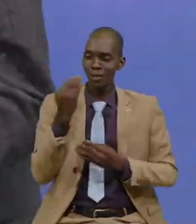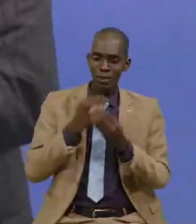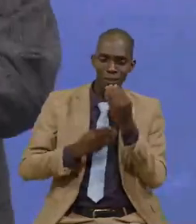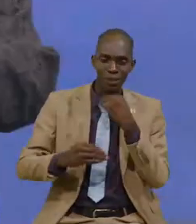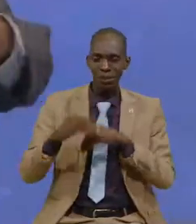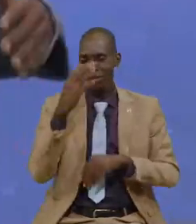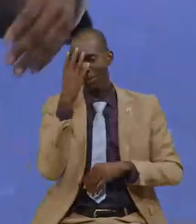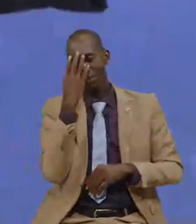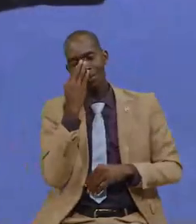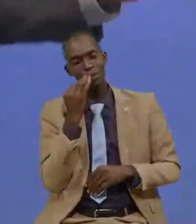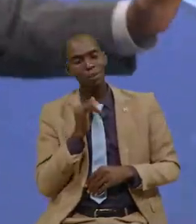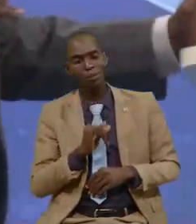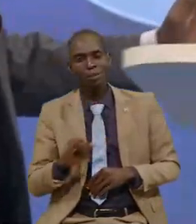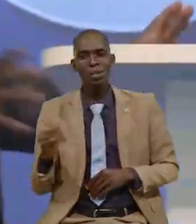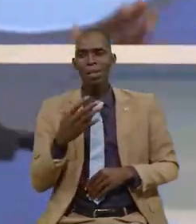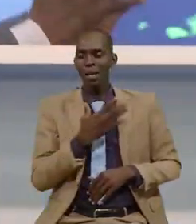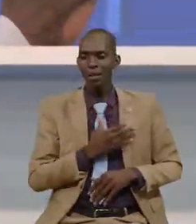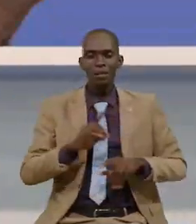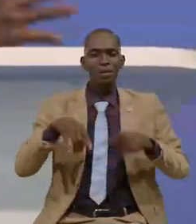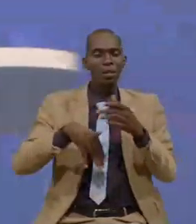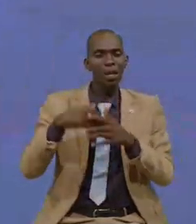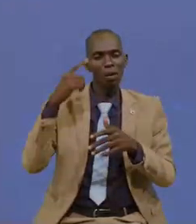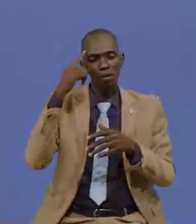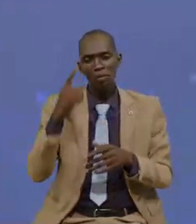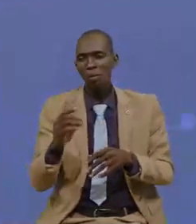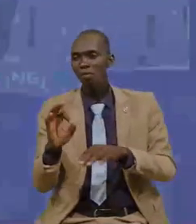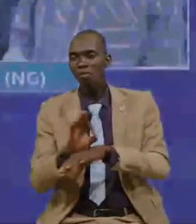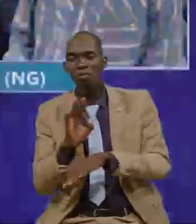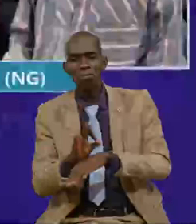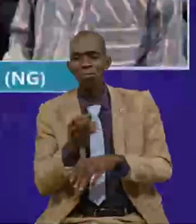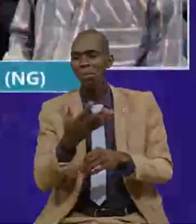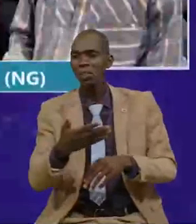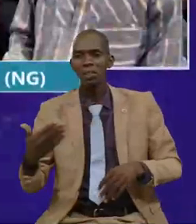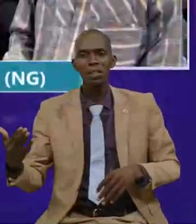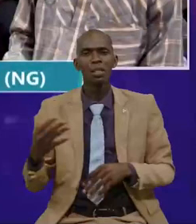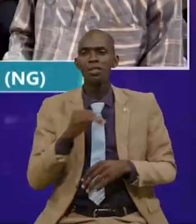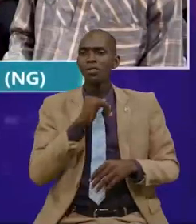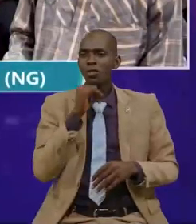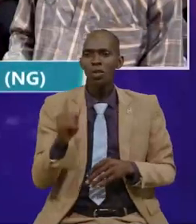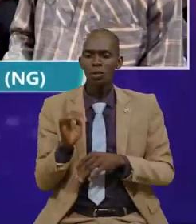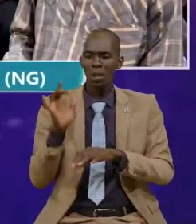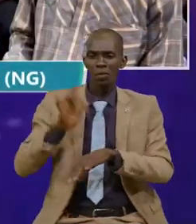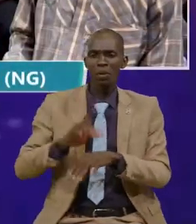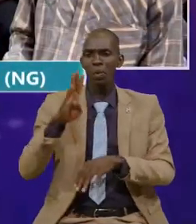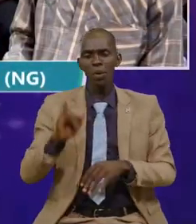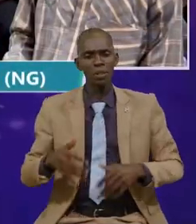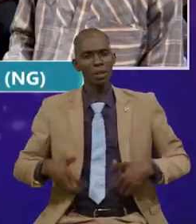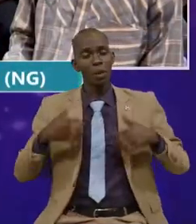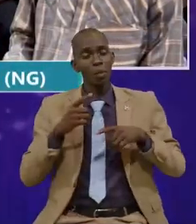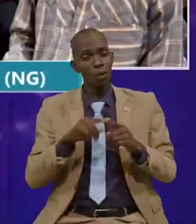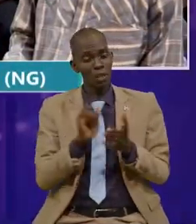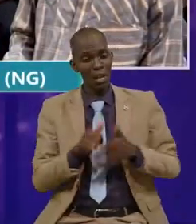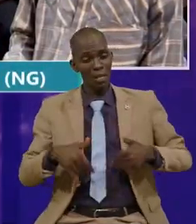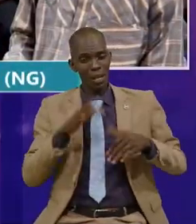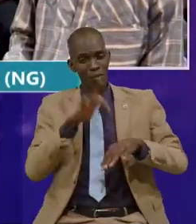contre qui vous êtes fâché, la personne contre qui vous êtes fâché, la personne mange et vit sa vie. Mais toi, tu es lié par la colère.